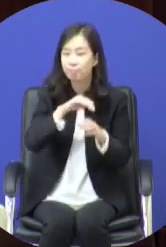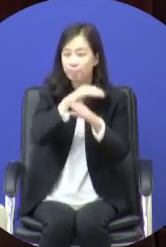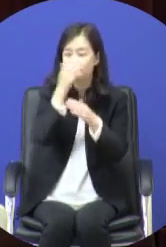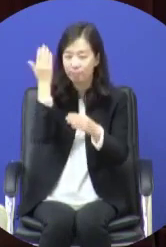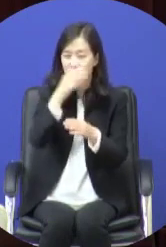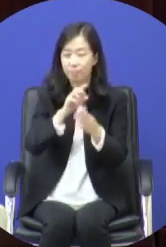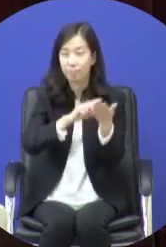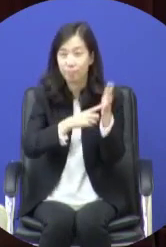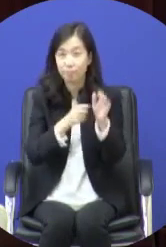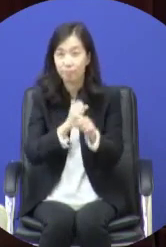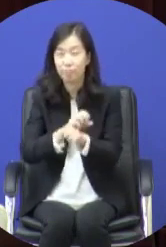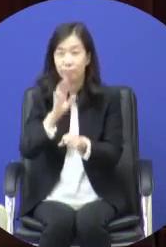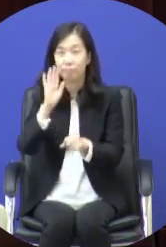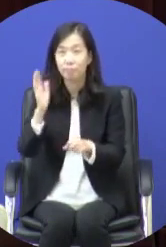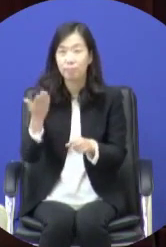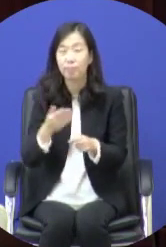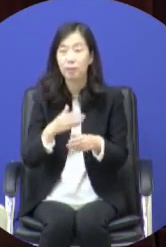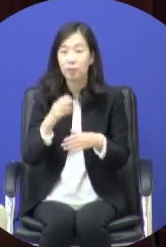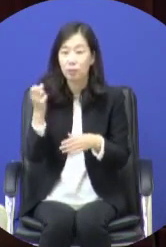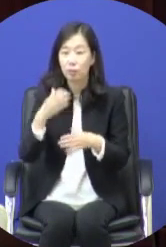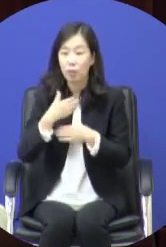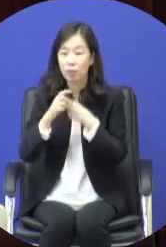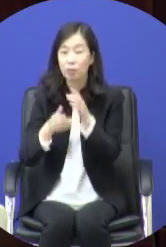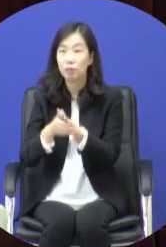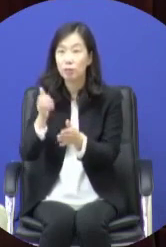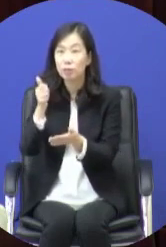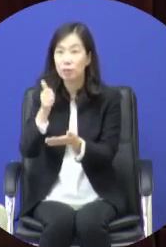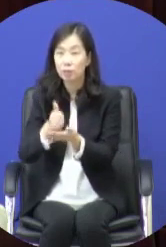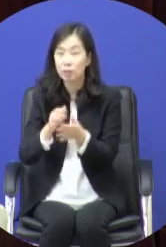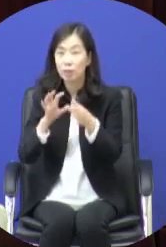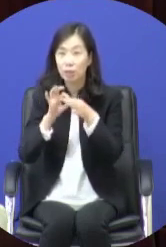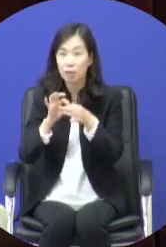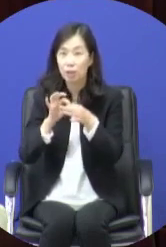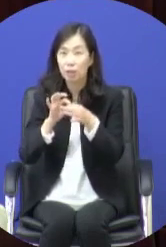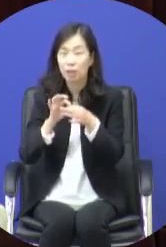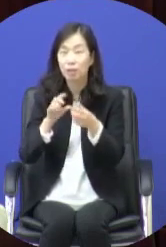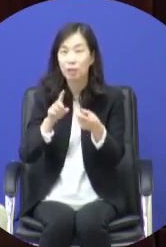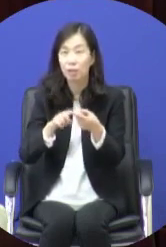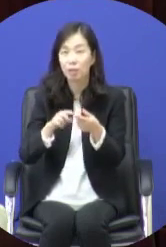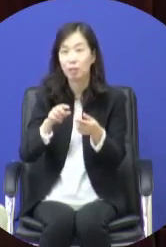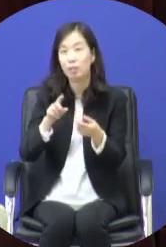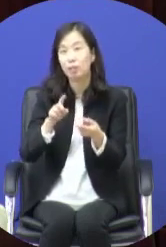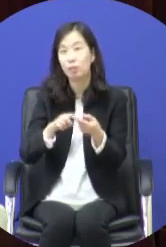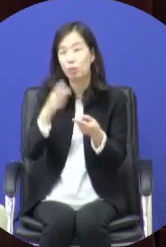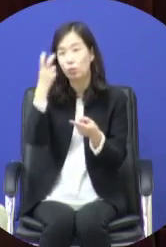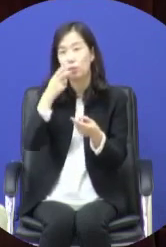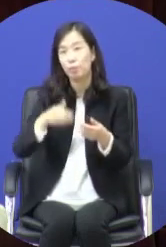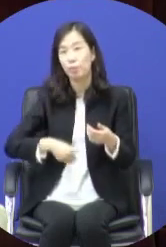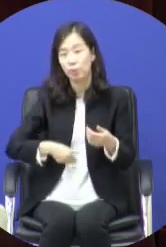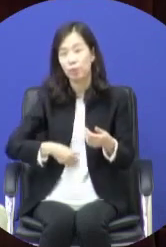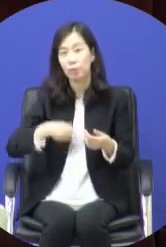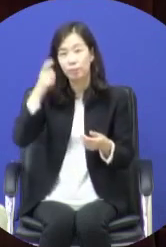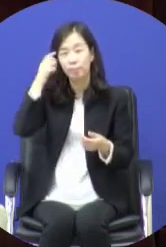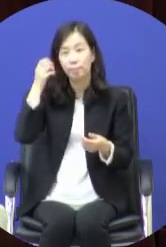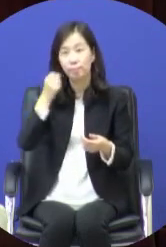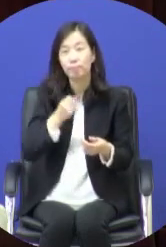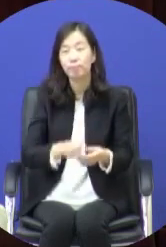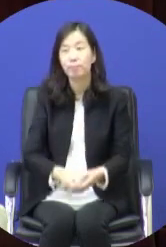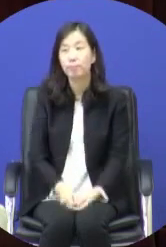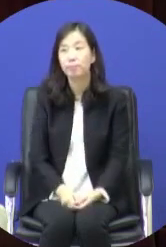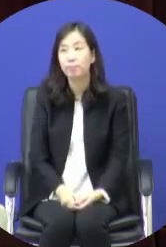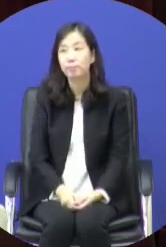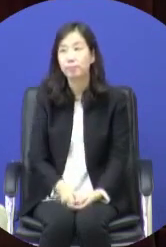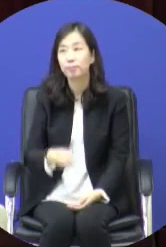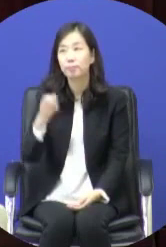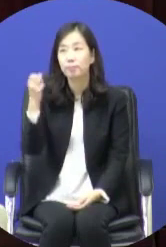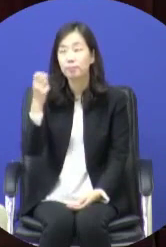그리고 안성 시장과 연관된 부분도 철저하게 수사가 진행되어야 한다고 생각합니다.